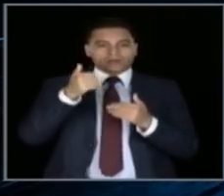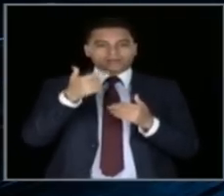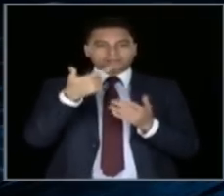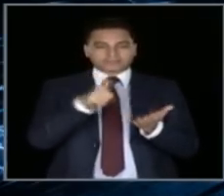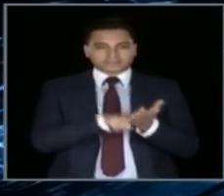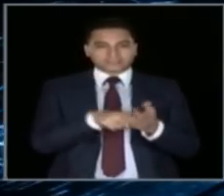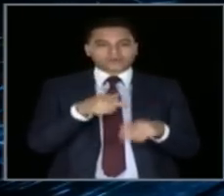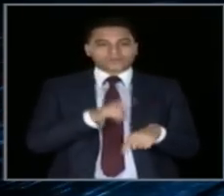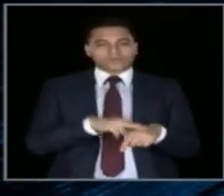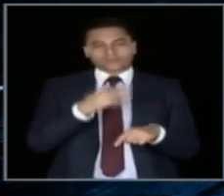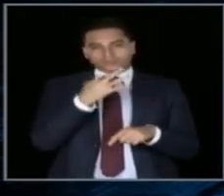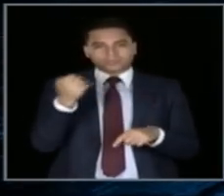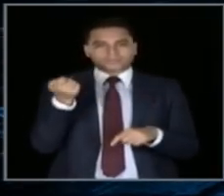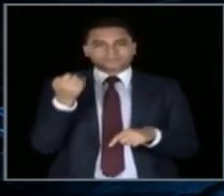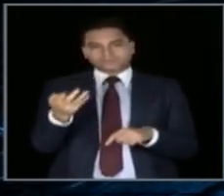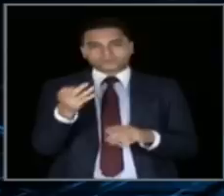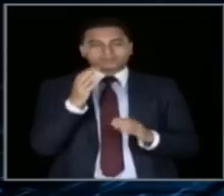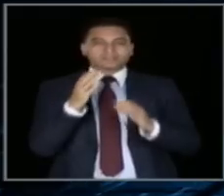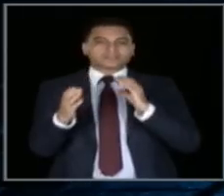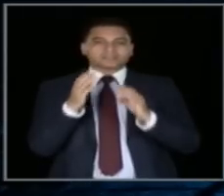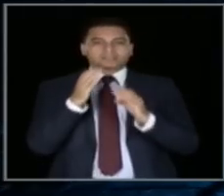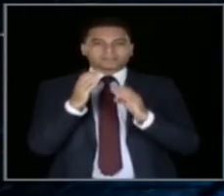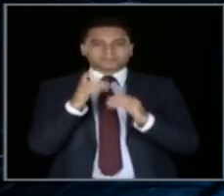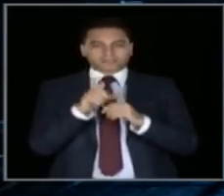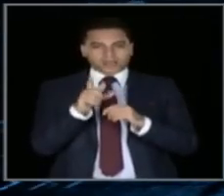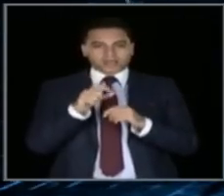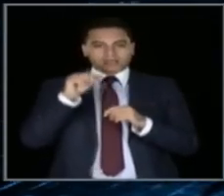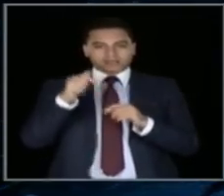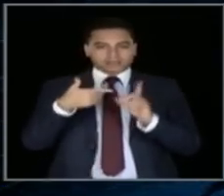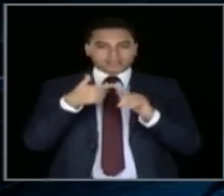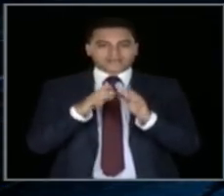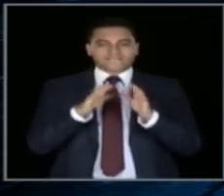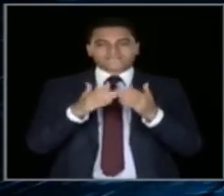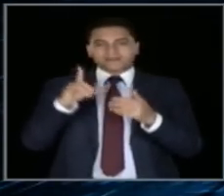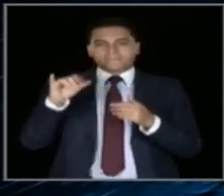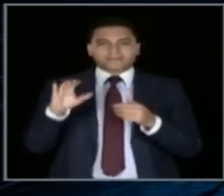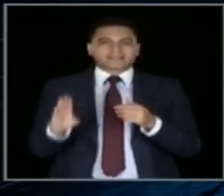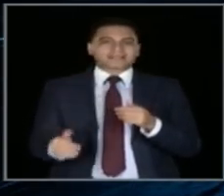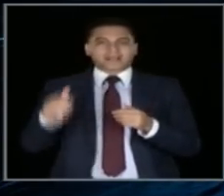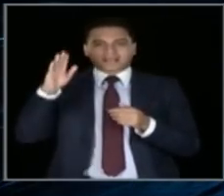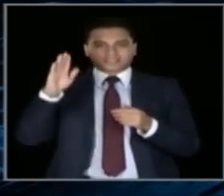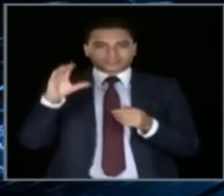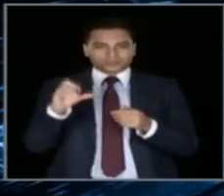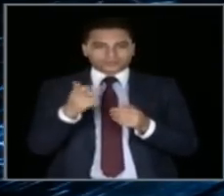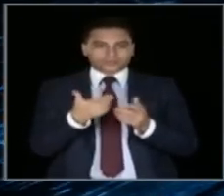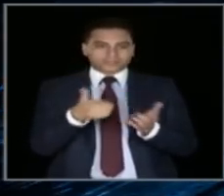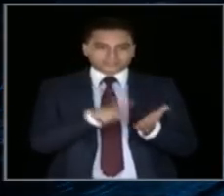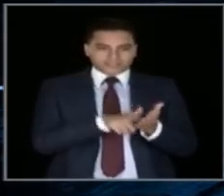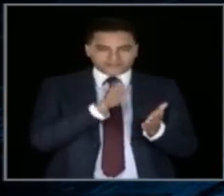و335 نقطة إجابات صحيحة. في المركز الثاني فريق بيكاسو بست نقاط